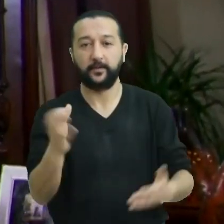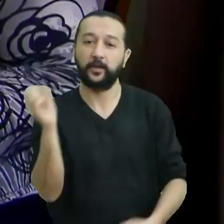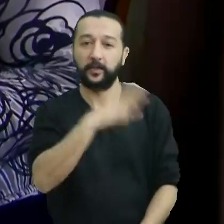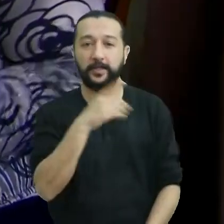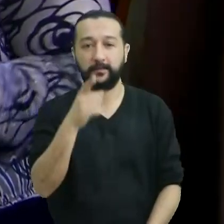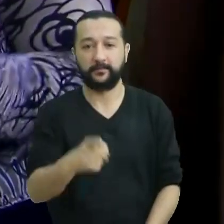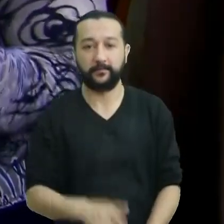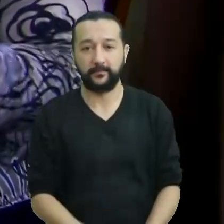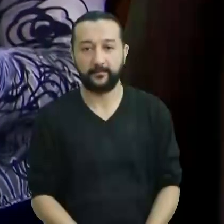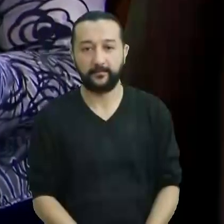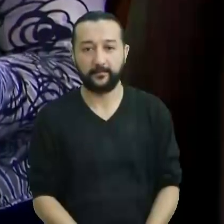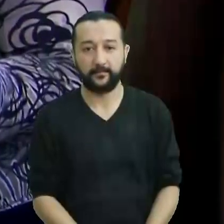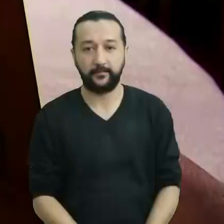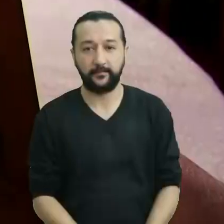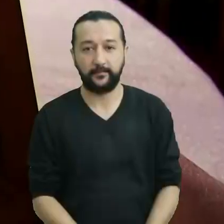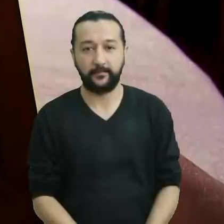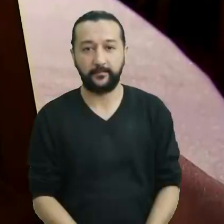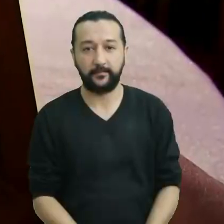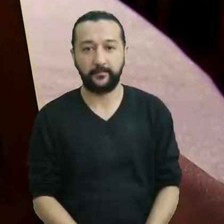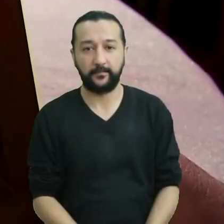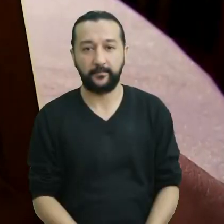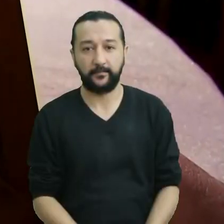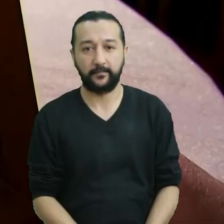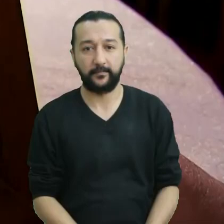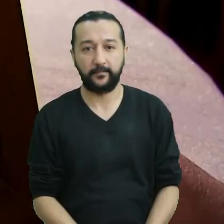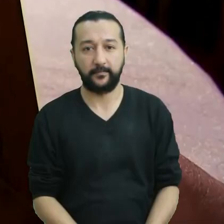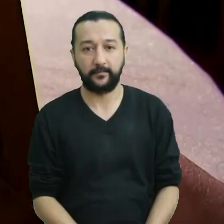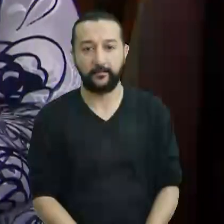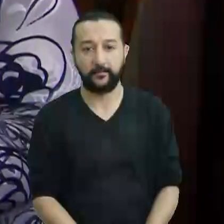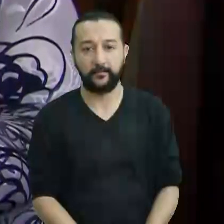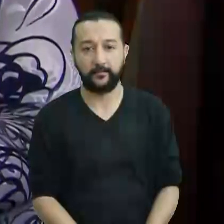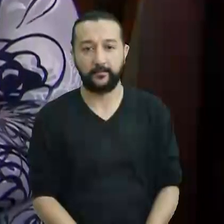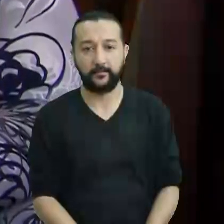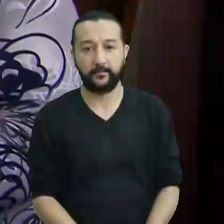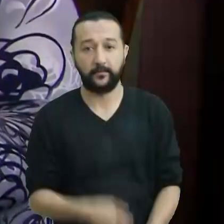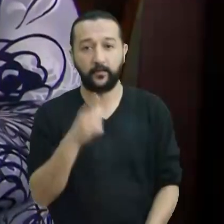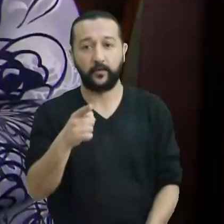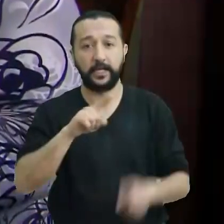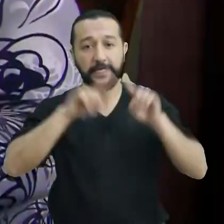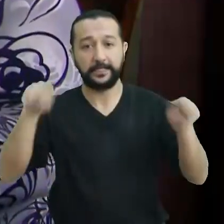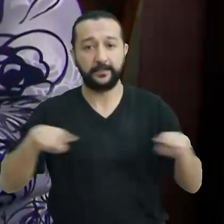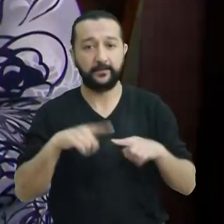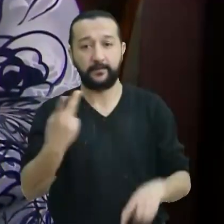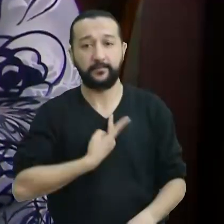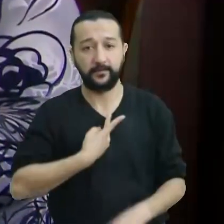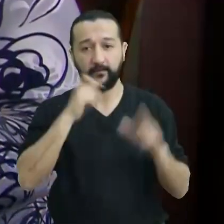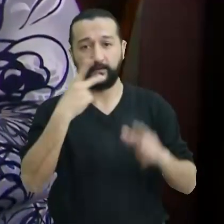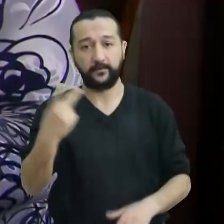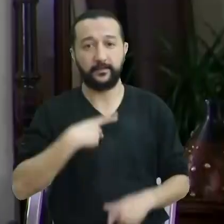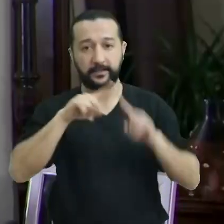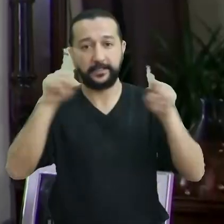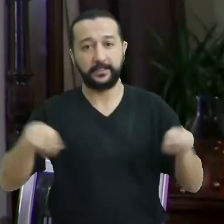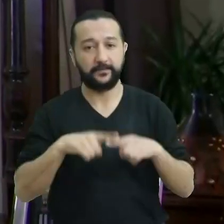göndereyim. Kemal ile Serpil'in düğün fotoğrafını kenarları oymalı ahşap bir çerçeveye koymuş. Ama bu çerçeve bizim